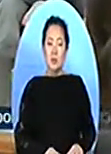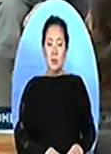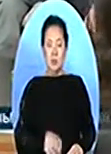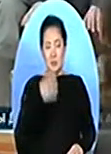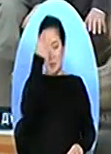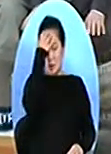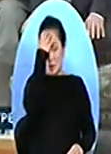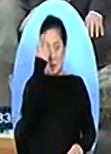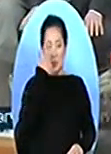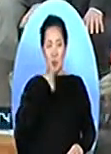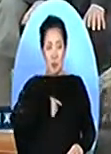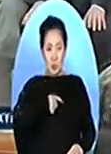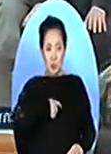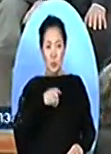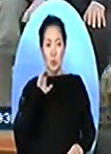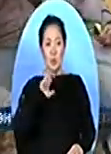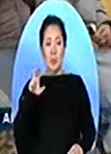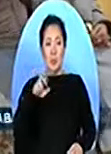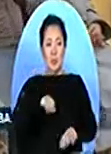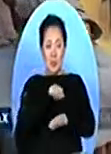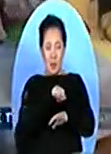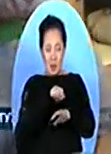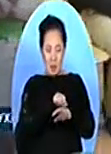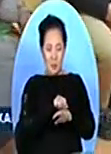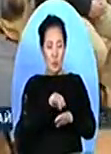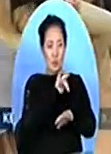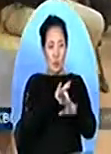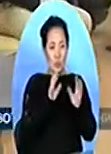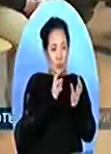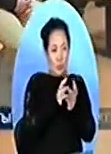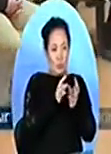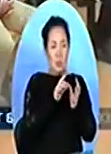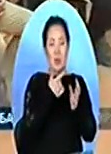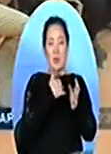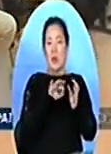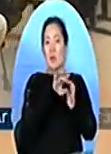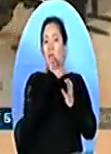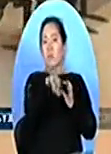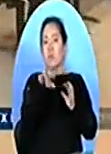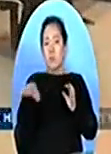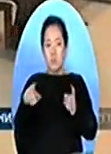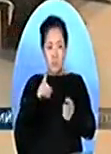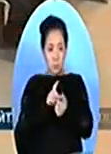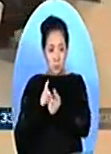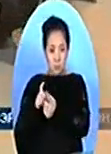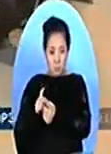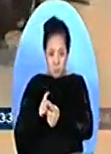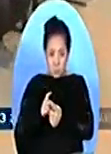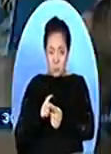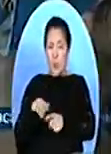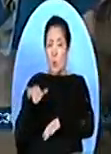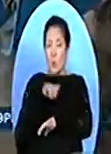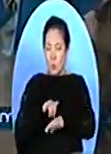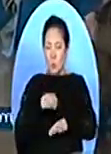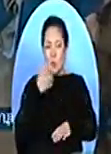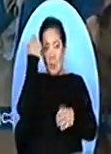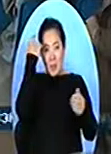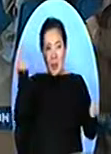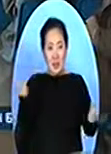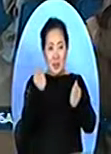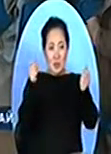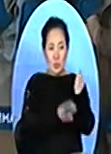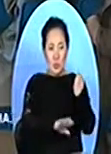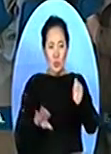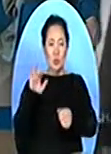Засгийн газрын гишүүд Сүхбаатарын аймгийн төвөөс гарч Дарган Халзан сумын иргэд хөдөлмөрчдөд уулзсан. Уулзалтын үеэр малчтын хүүхдүүд ихэнх нь хотод сургууль